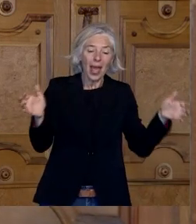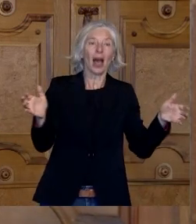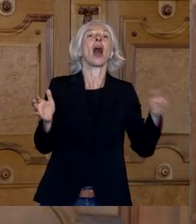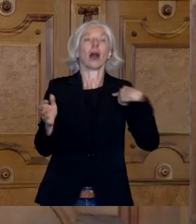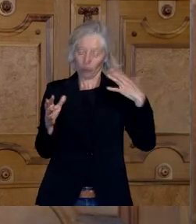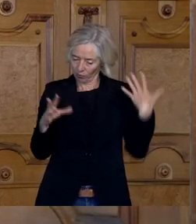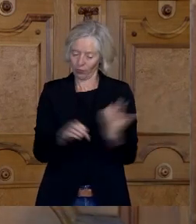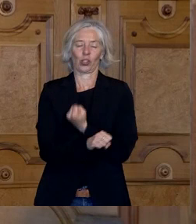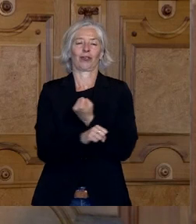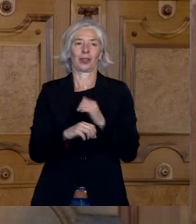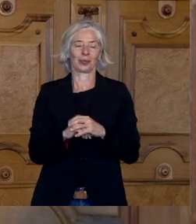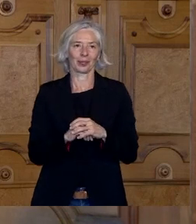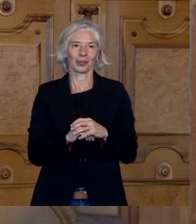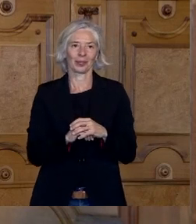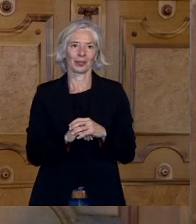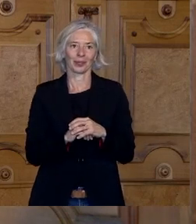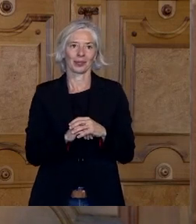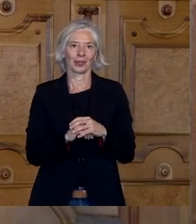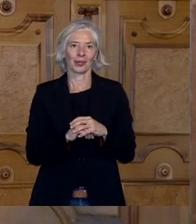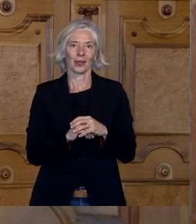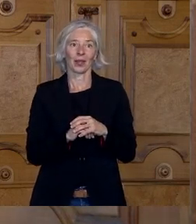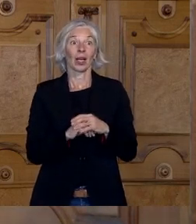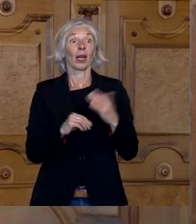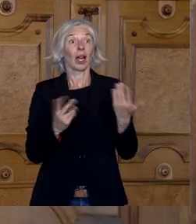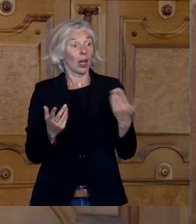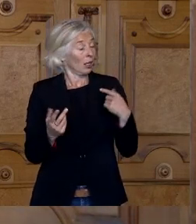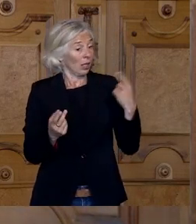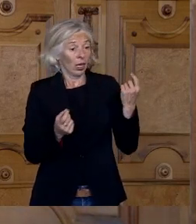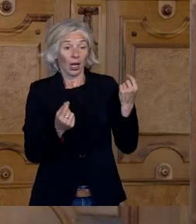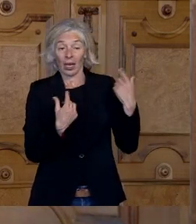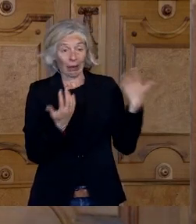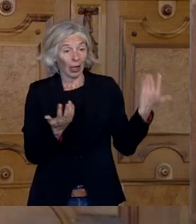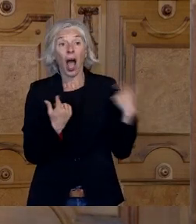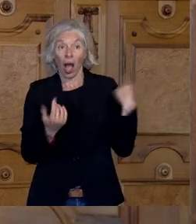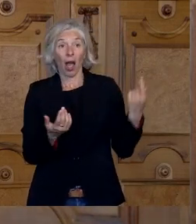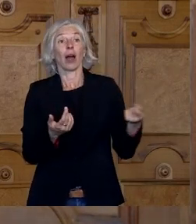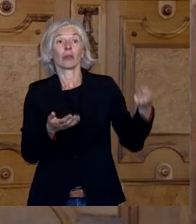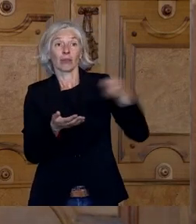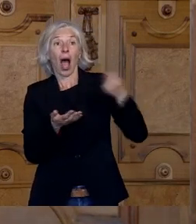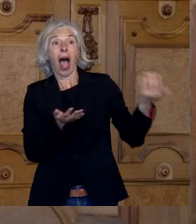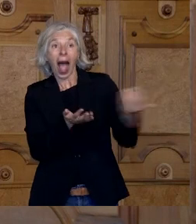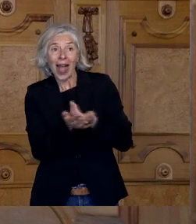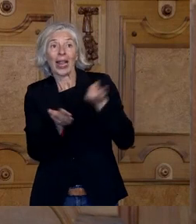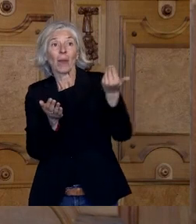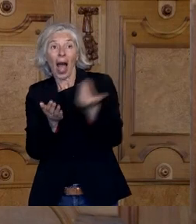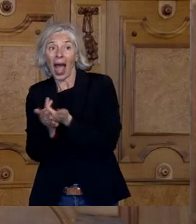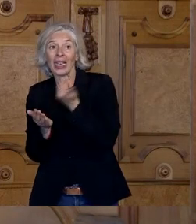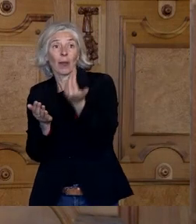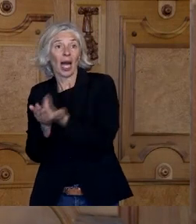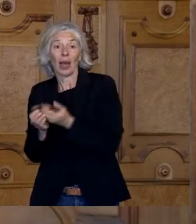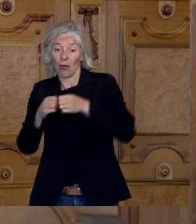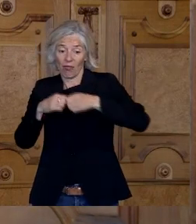Möglichkeiten. Die Einnahmeausfälle betragen wohl ca. 1,2 Millionen für die